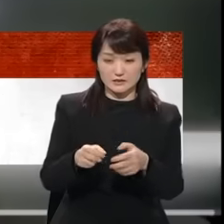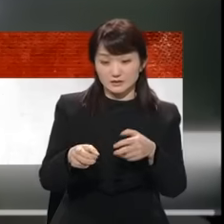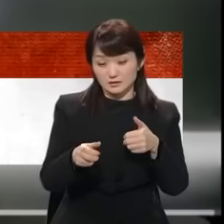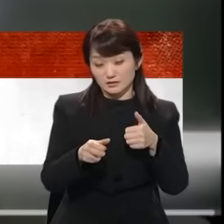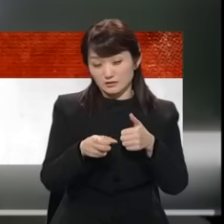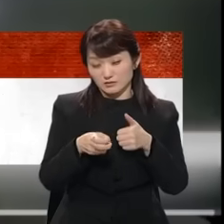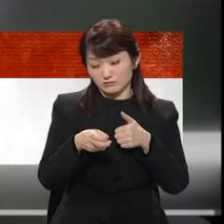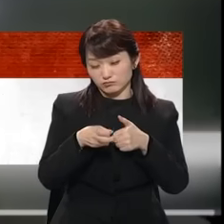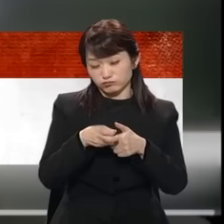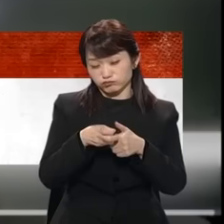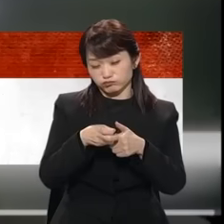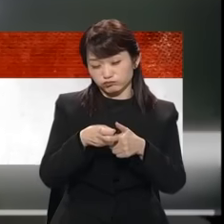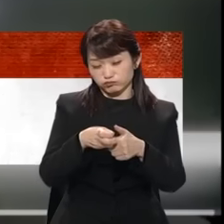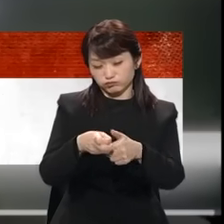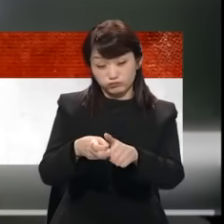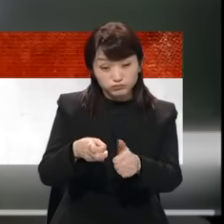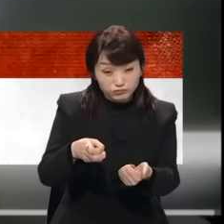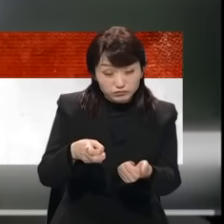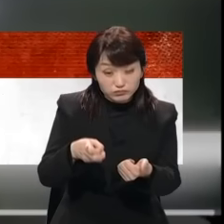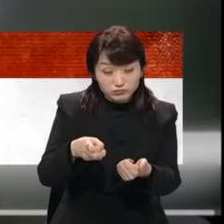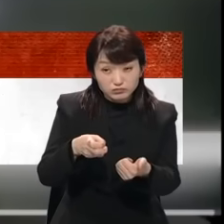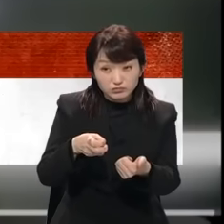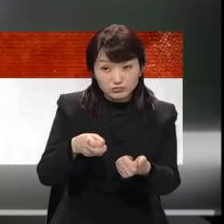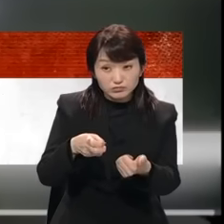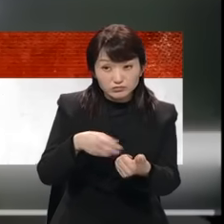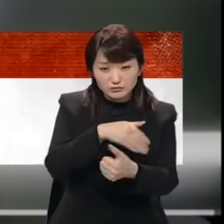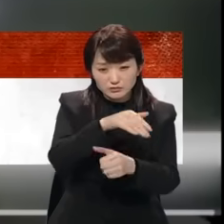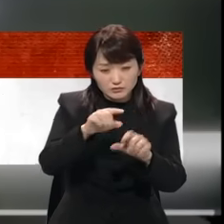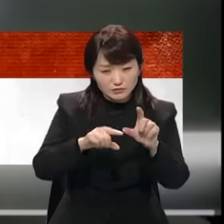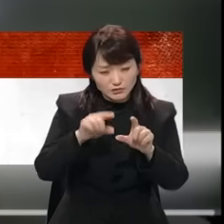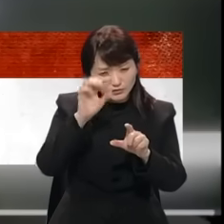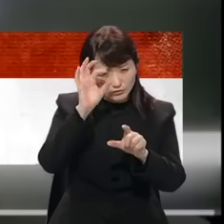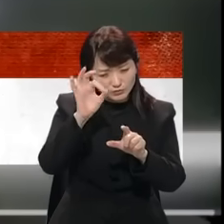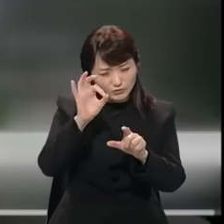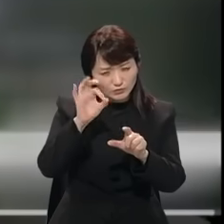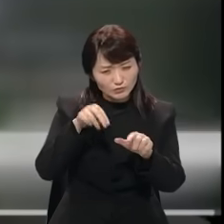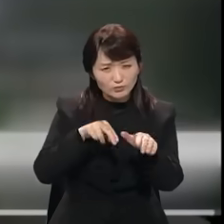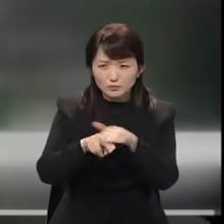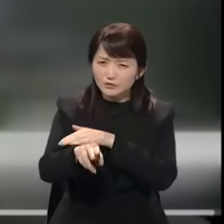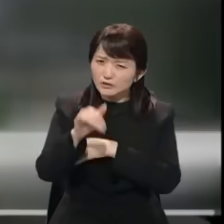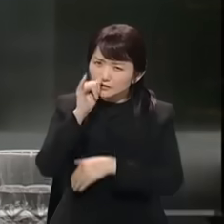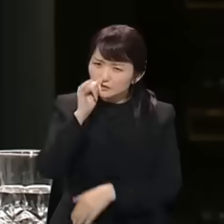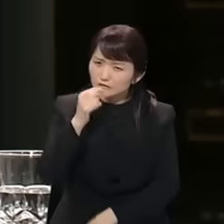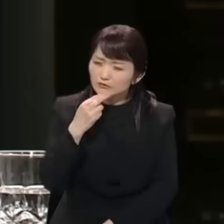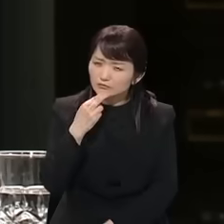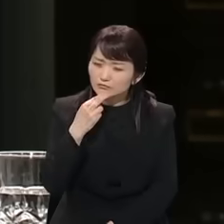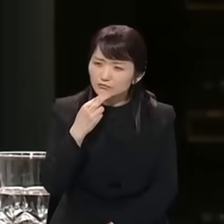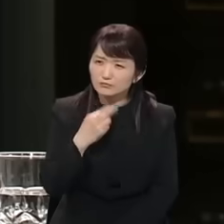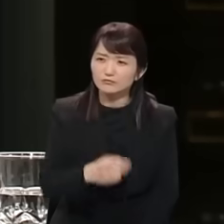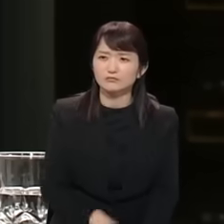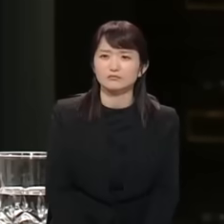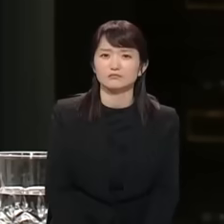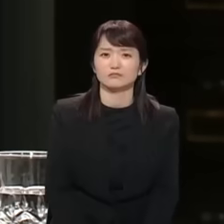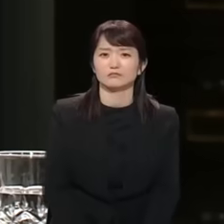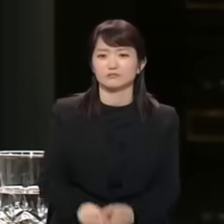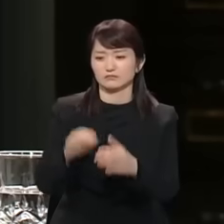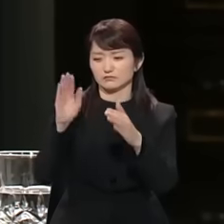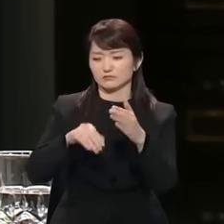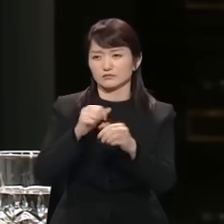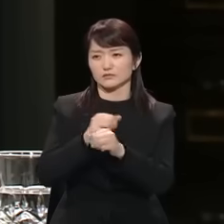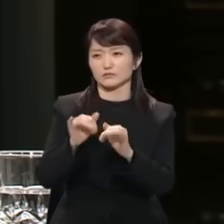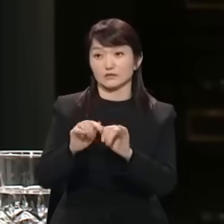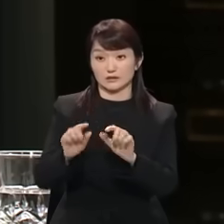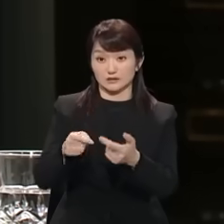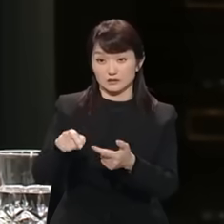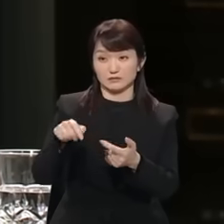상황을 만들면서까지 도망갈 수 있는 게 과연 있을까? 뭐 굳이 공무원 아니어도 저